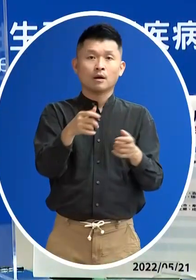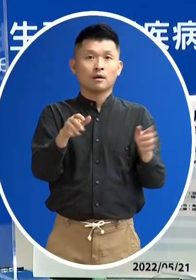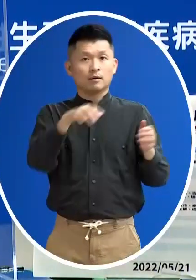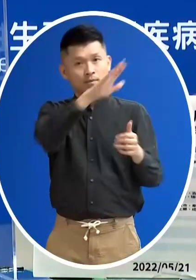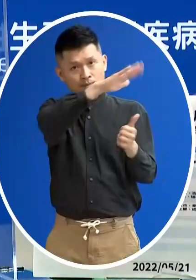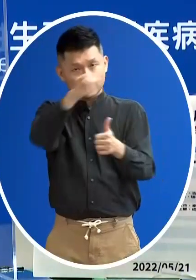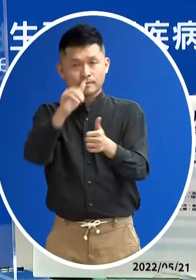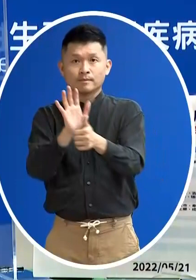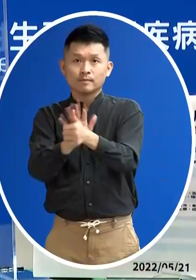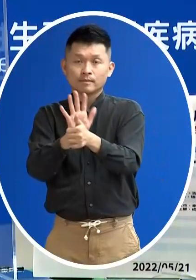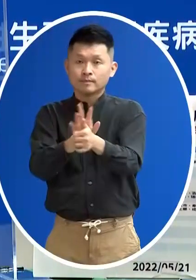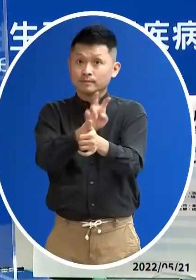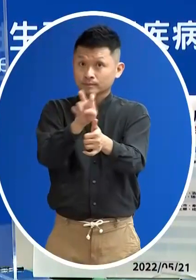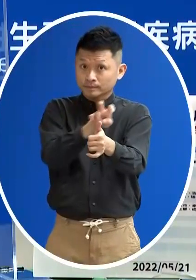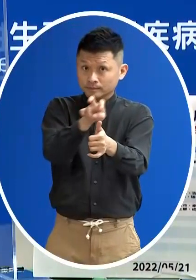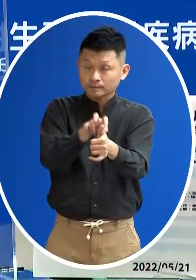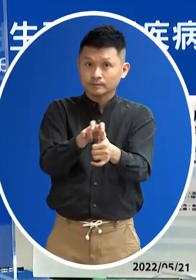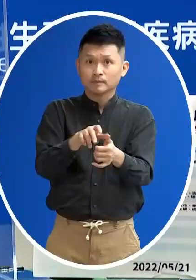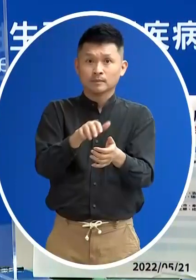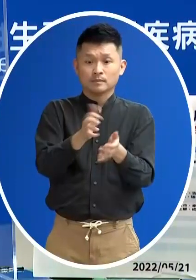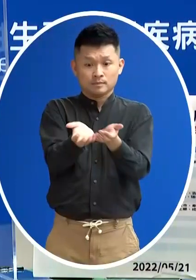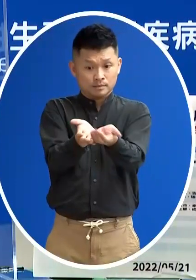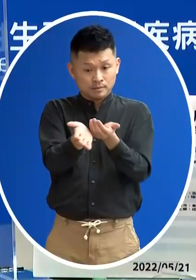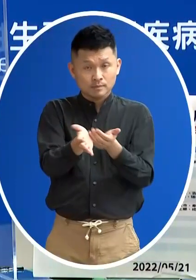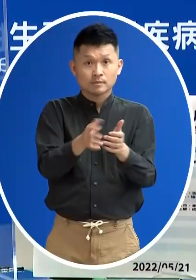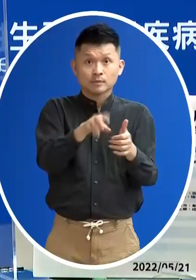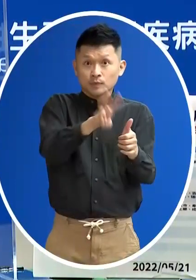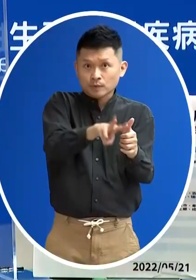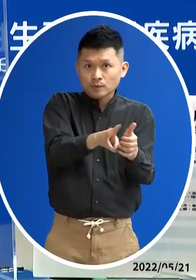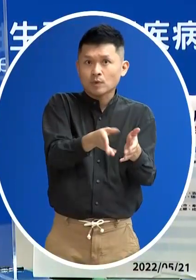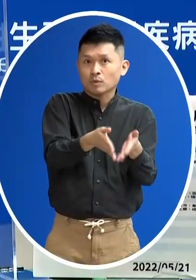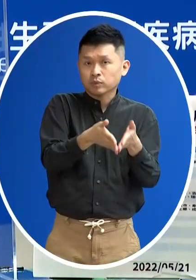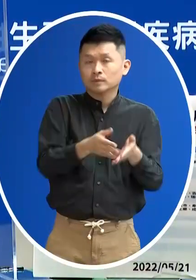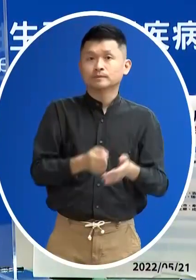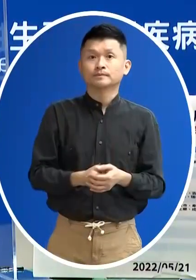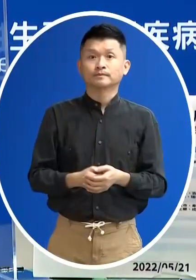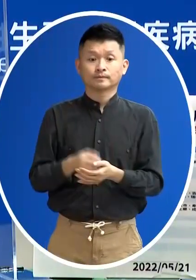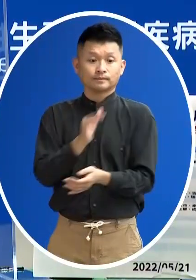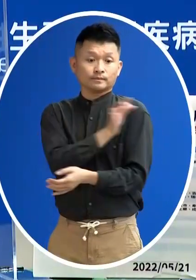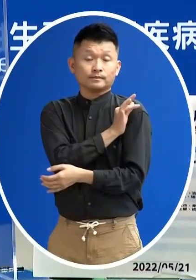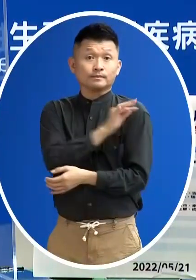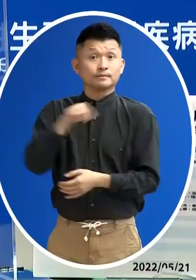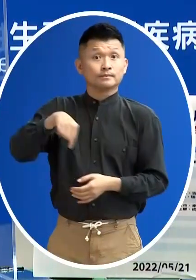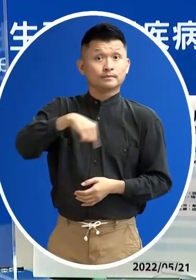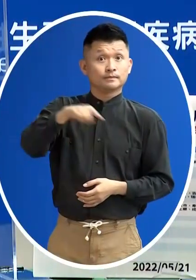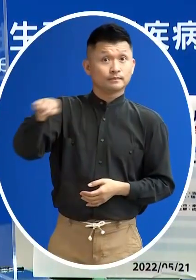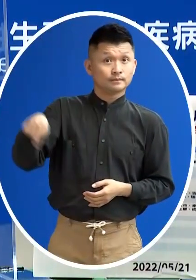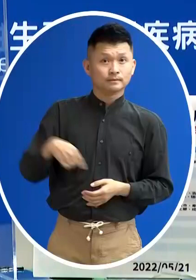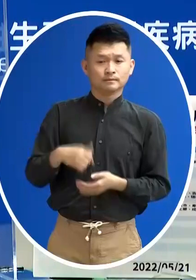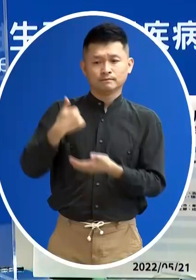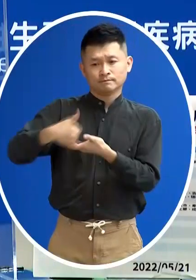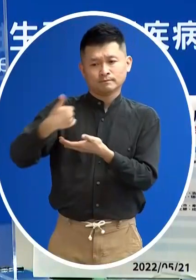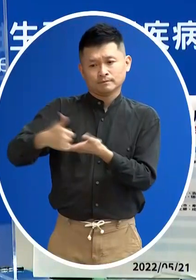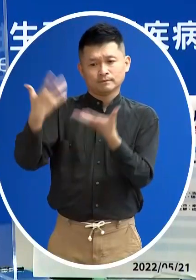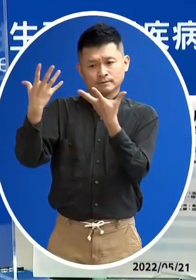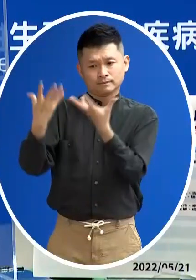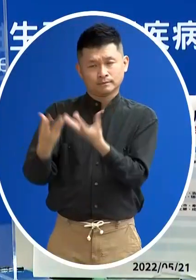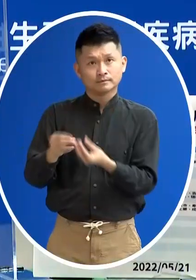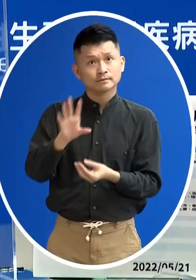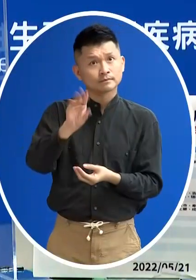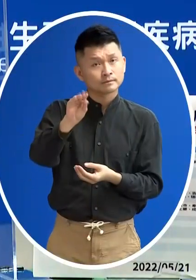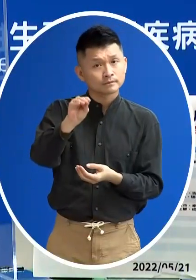顾，好，那当然医院要把教育训练做好来。那至于在护理人员是不是有大量的流失，我们来